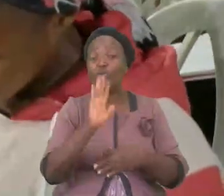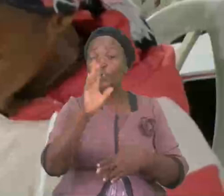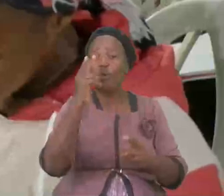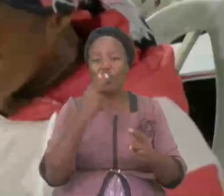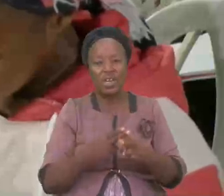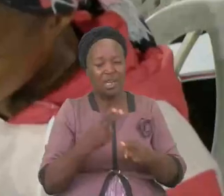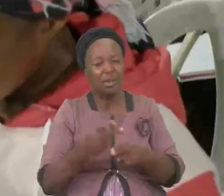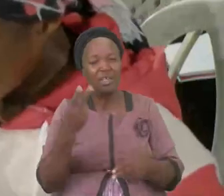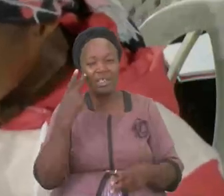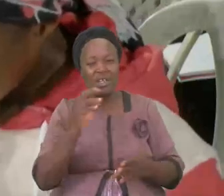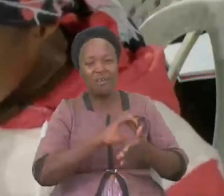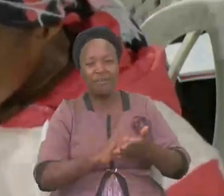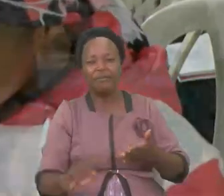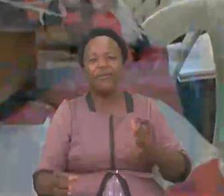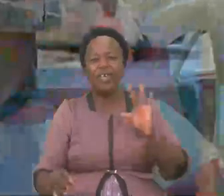Verset 18.